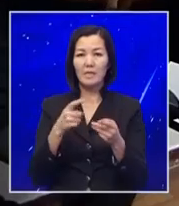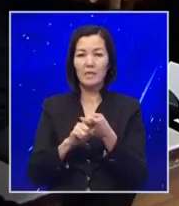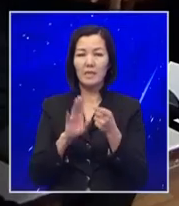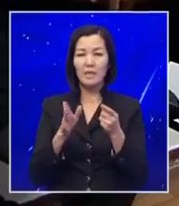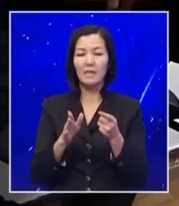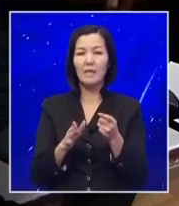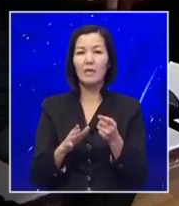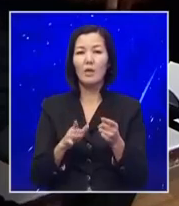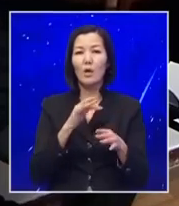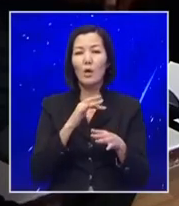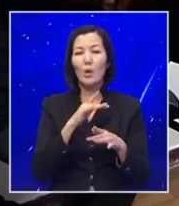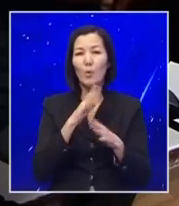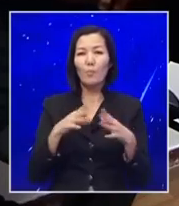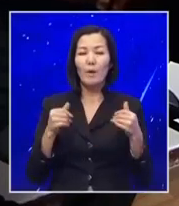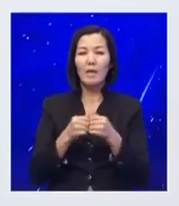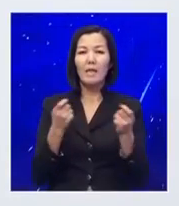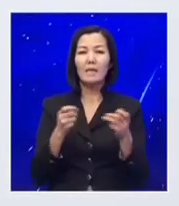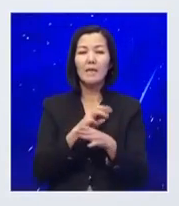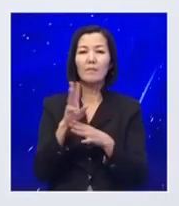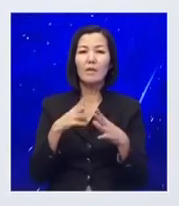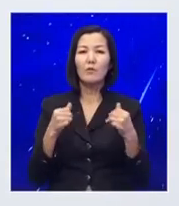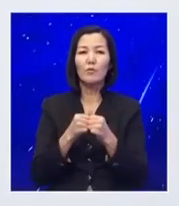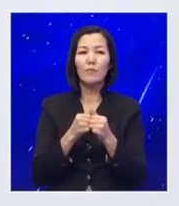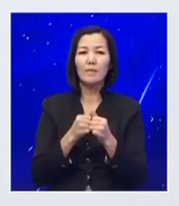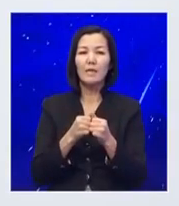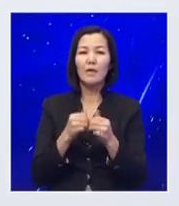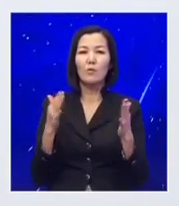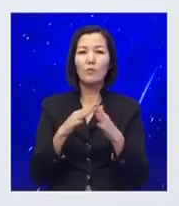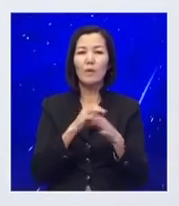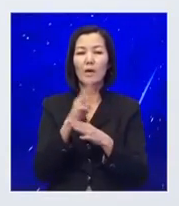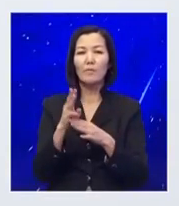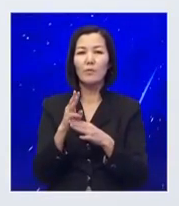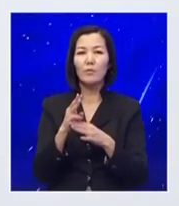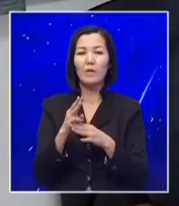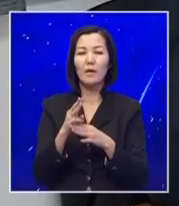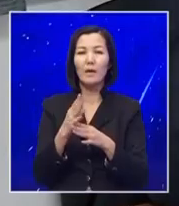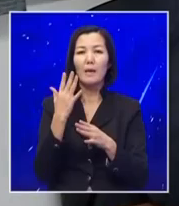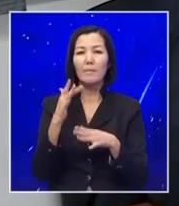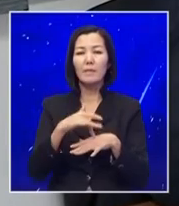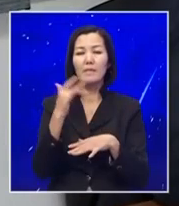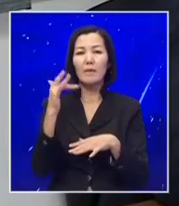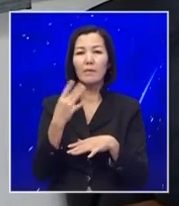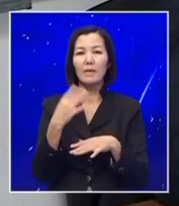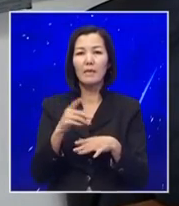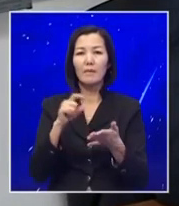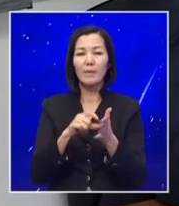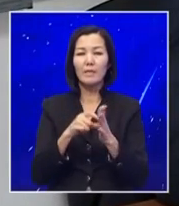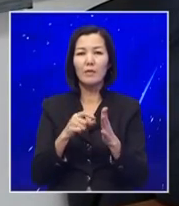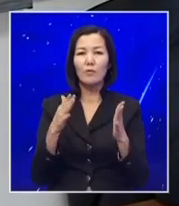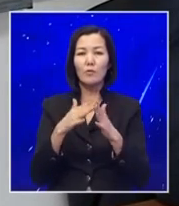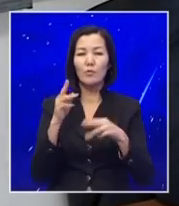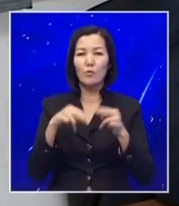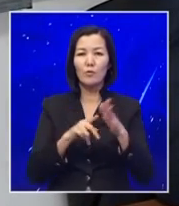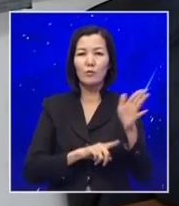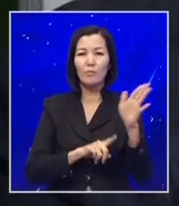Көп балалы отбасылар мен аз қамтылған жанұяларды тұрғын үймен қамтамасыз етуде Бақанас ауылында биыл 5 қабатты 40 пәтерлі тұрғын үйдің құрылыс